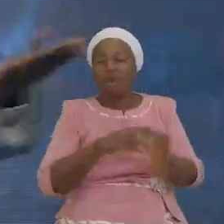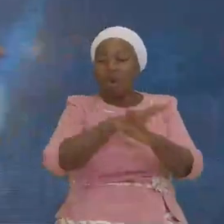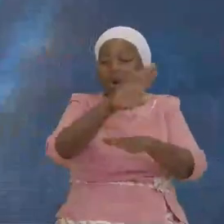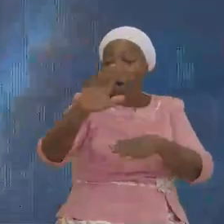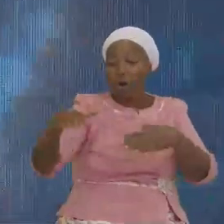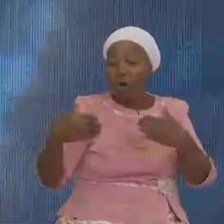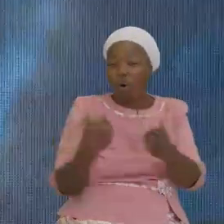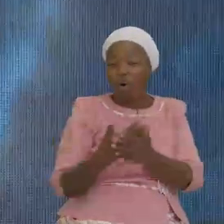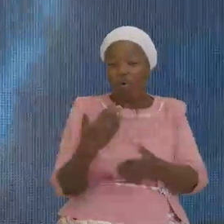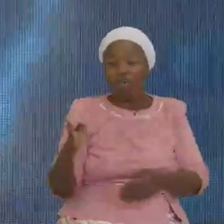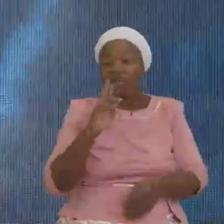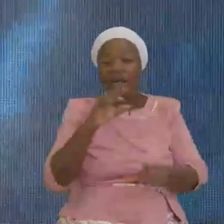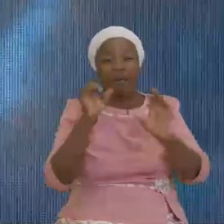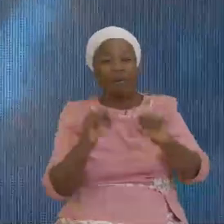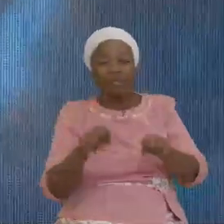Si tu peux,